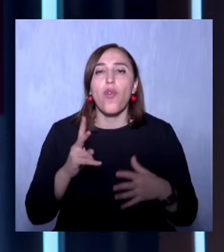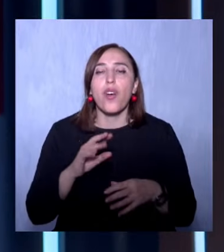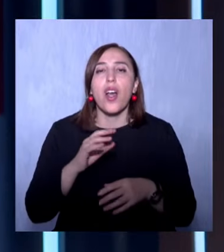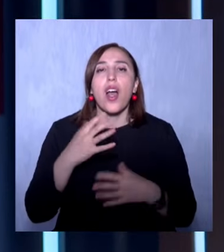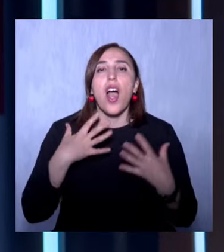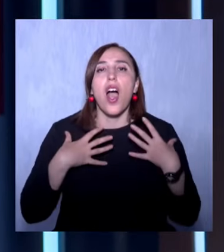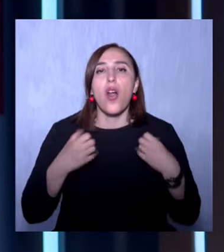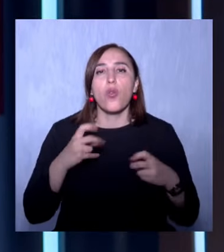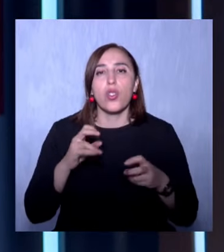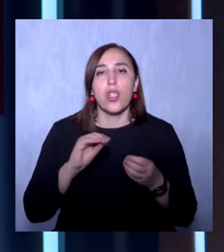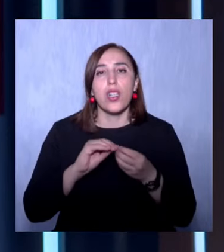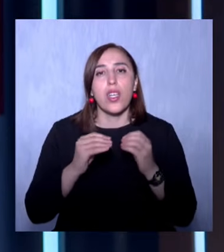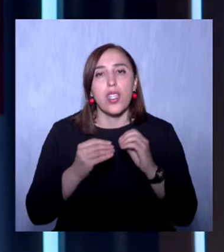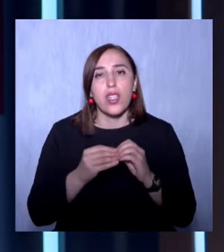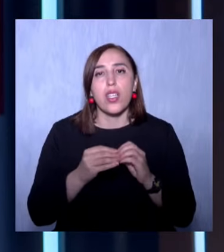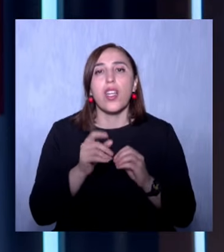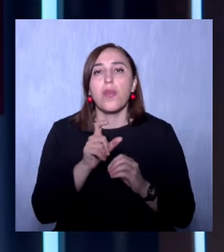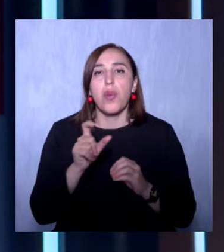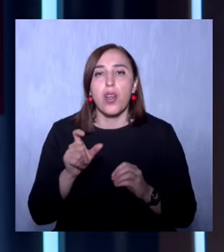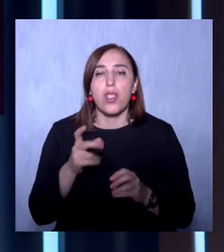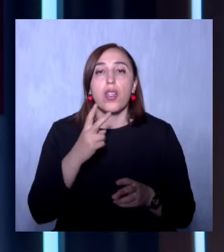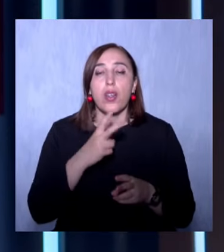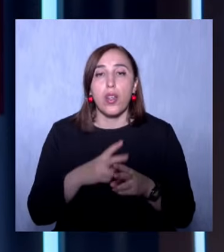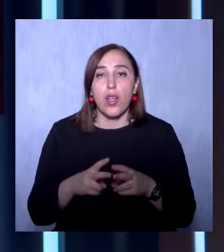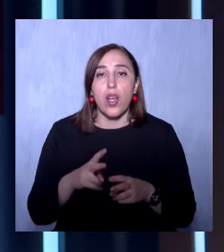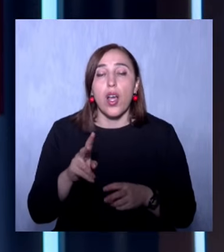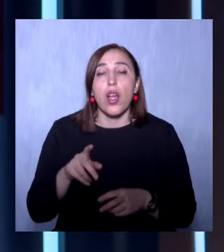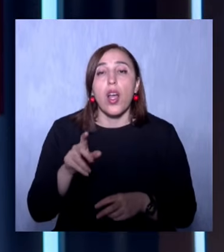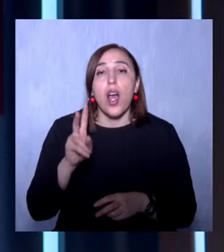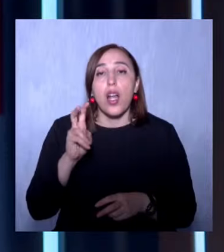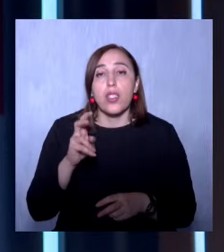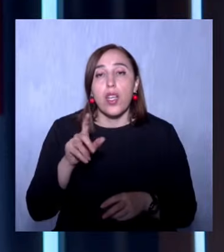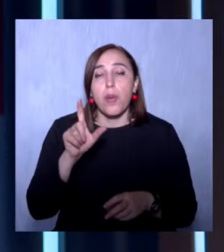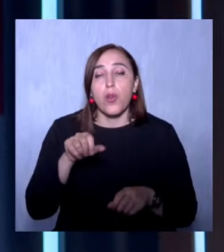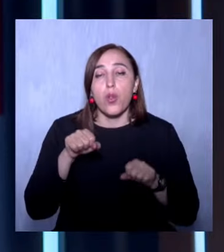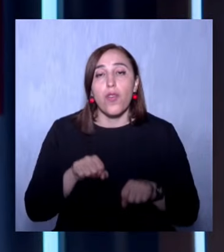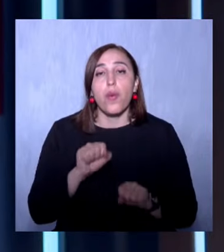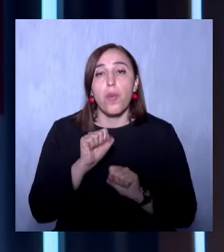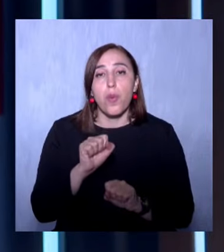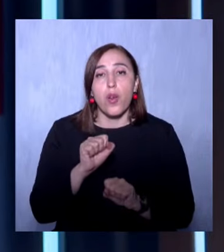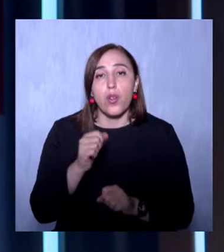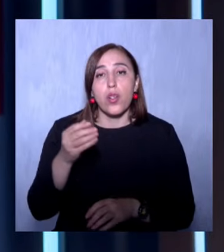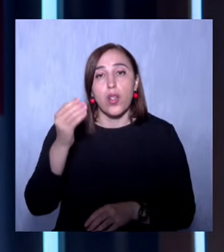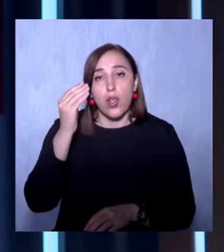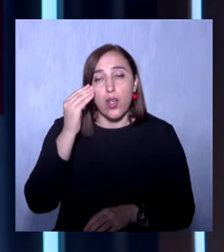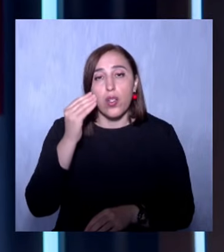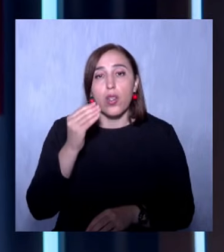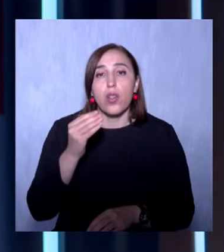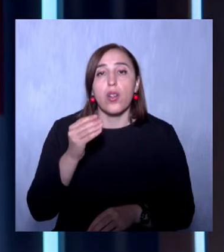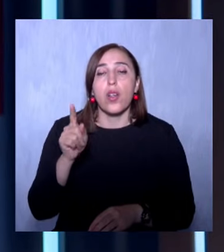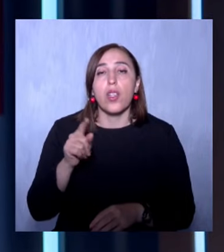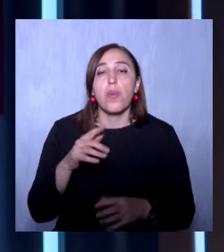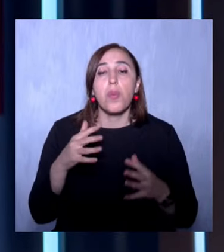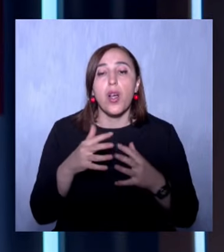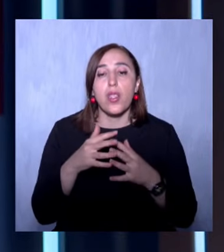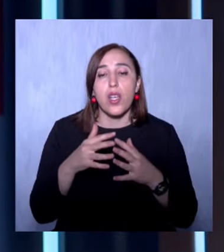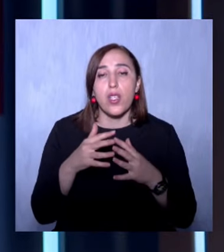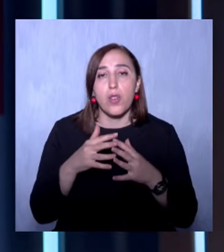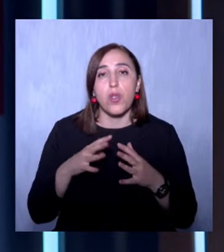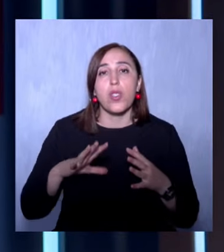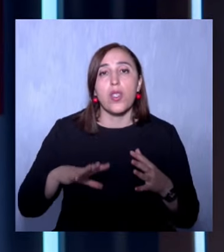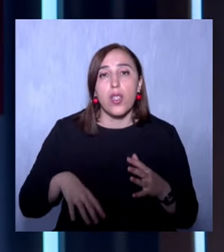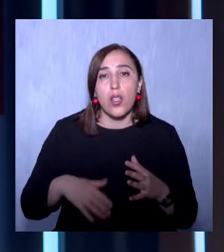առողջական խնդիրներ ունեցող անձինք։ Արցախի օմբուդսմենի փոխանցումը արդեն հնարավոր է եղել նույնականացնել պատերազմի